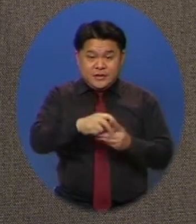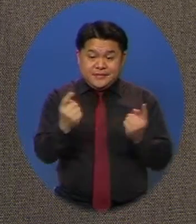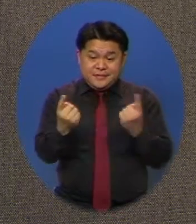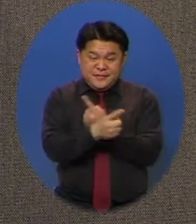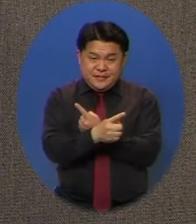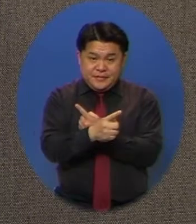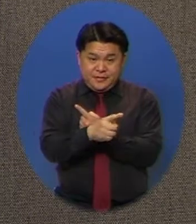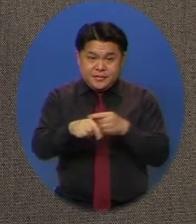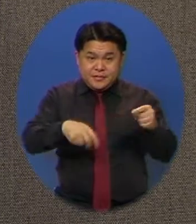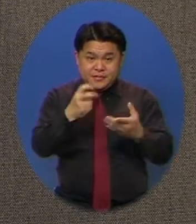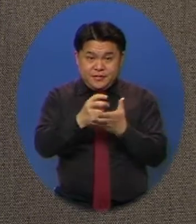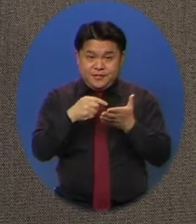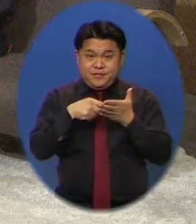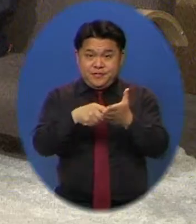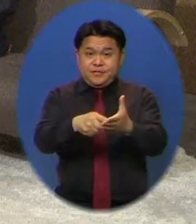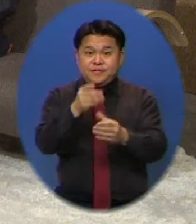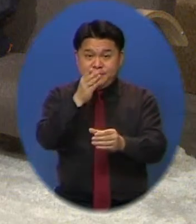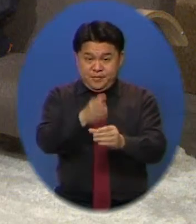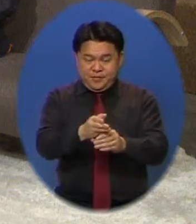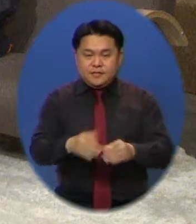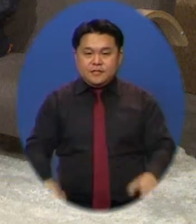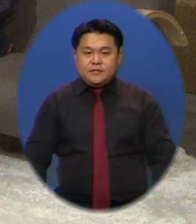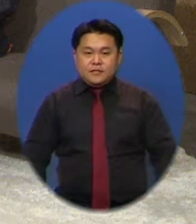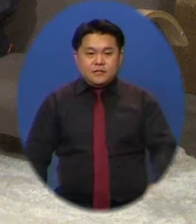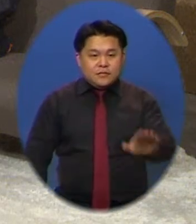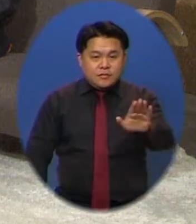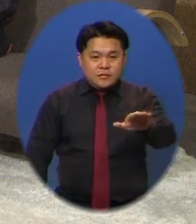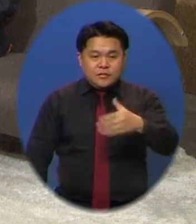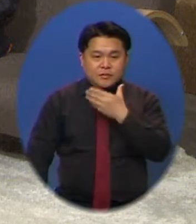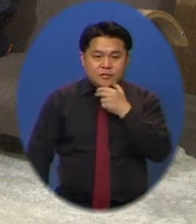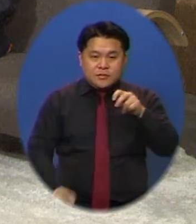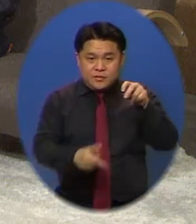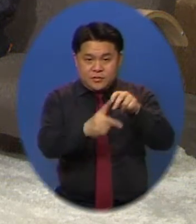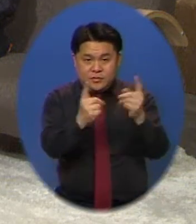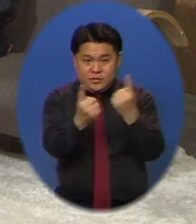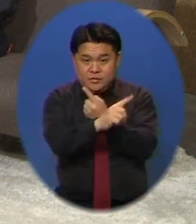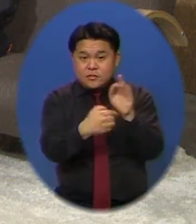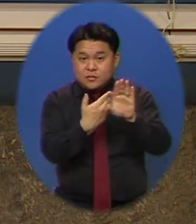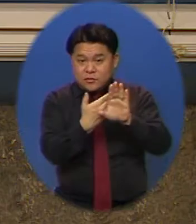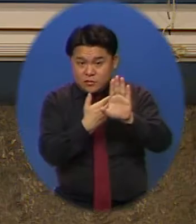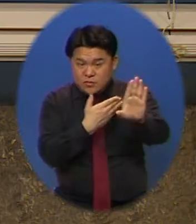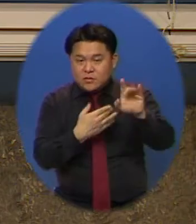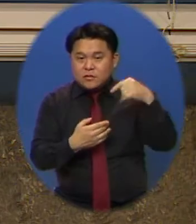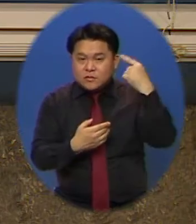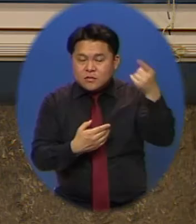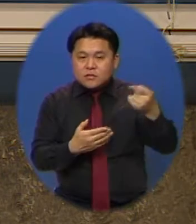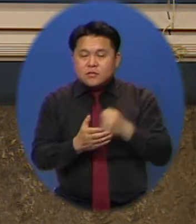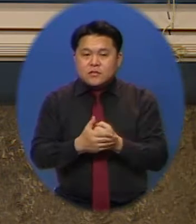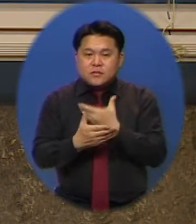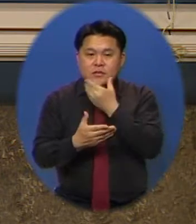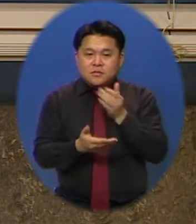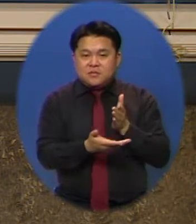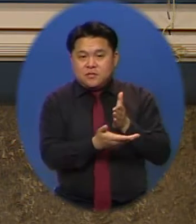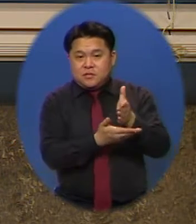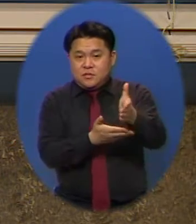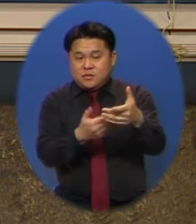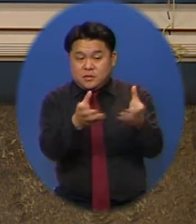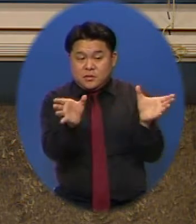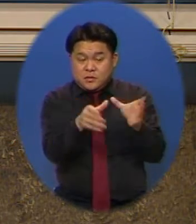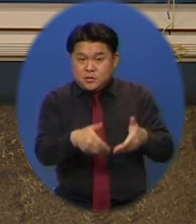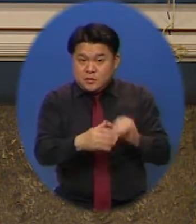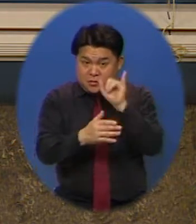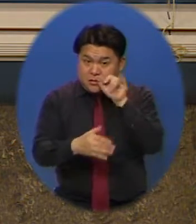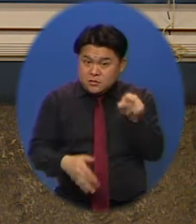정책을 추진하고 있습니다. 그러면은 그 복지센터로 개편을 하게 되면 따로 이렇게 복지만 전담을 하게